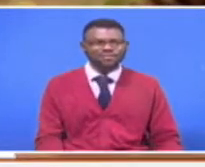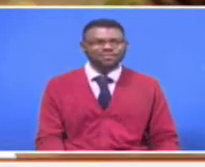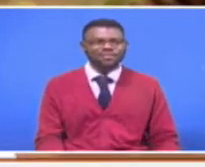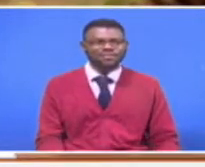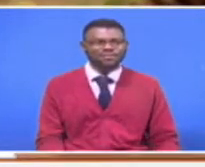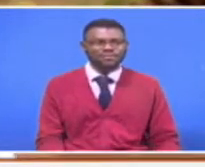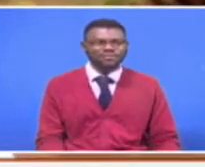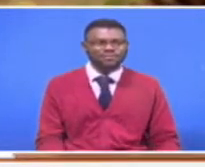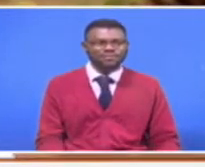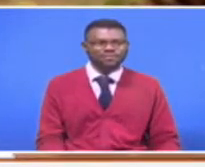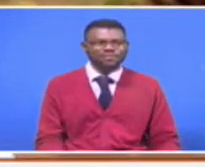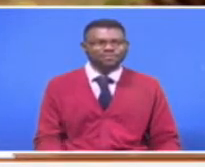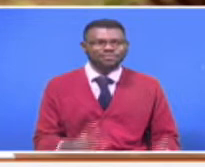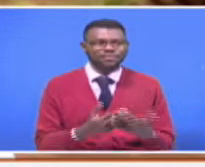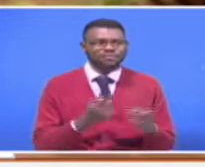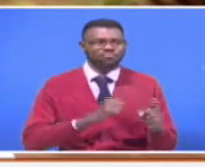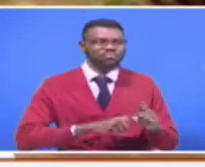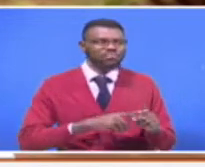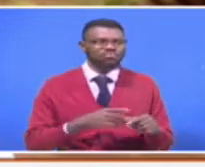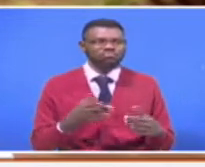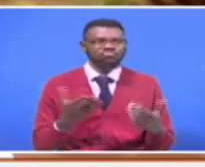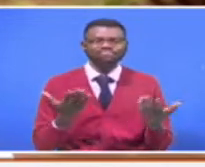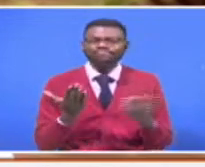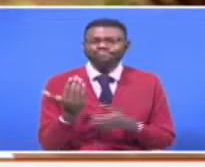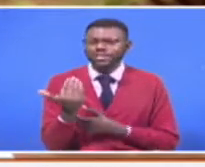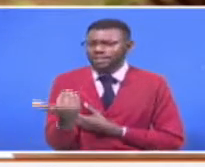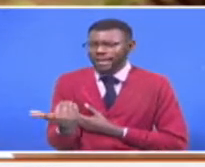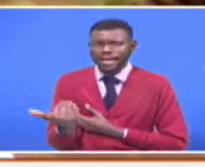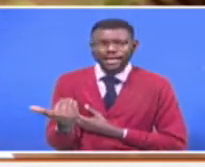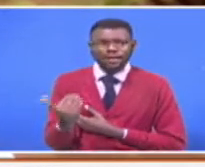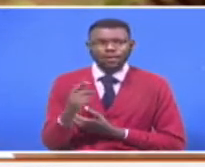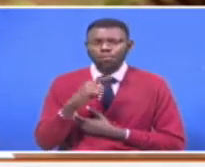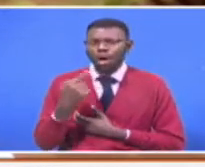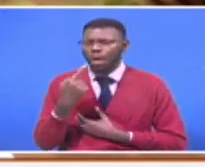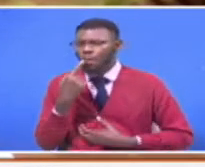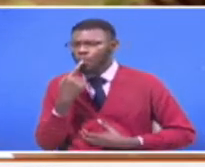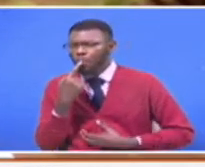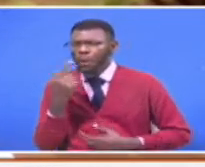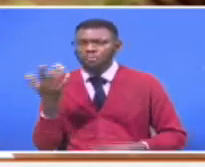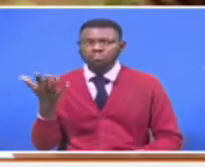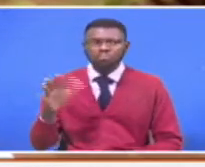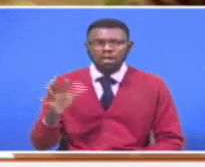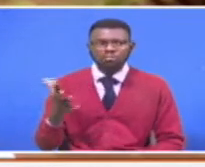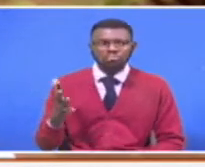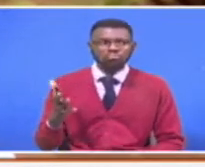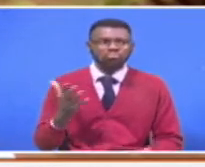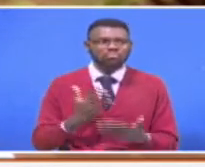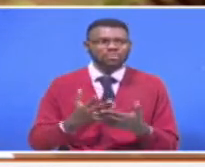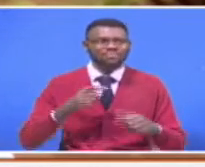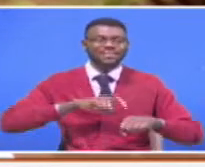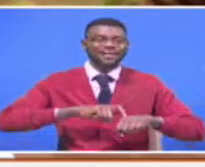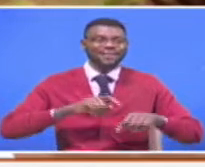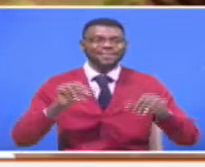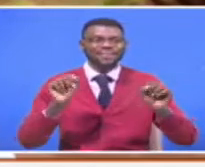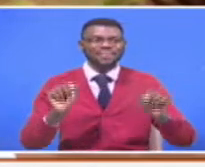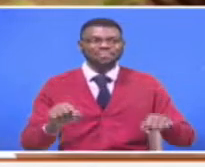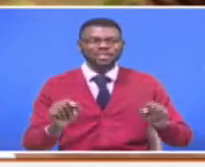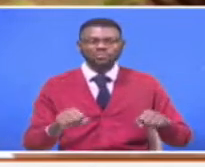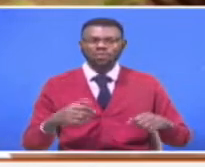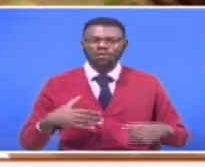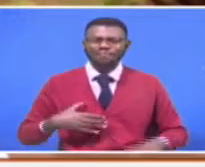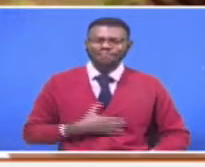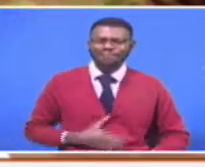find a child who has not been exclusively breastfed, they can have cases of